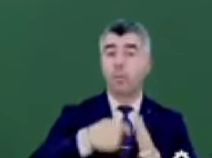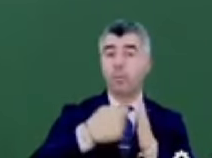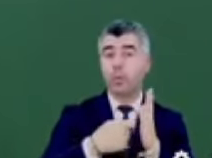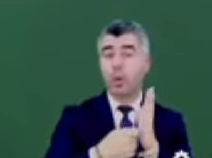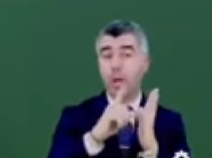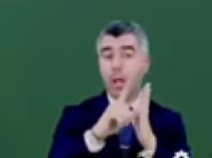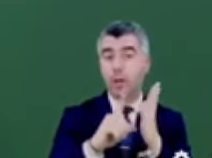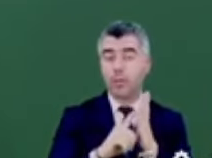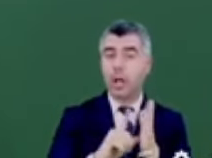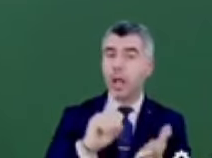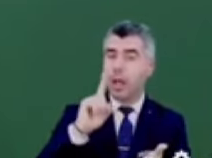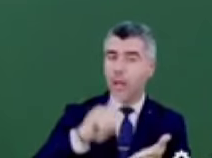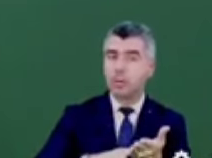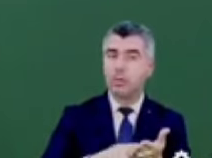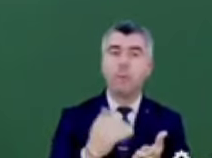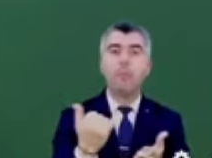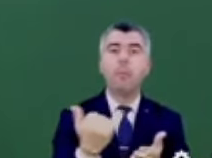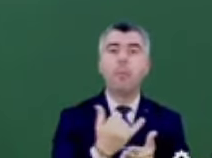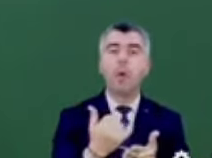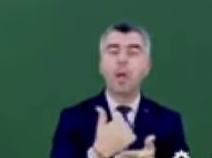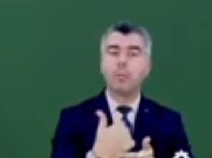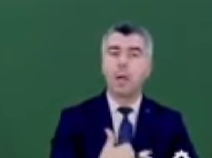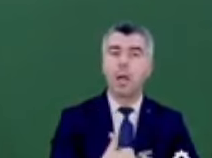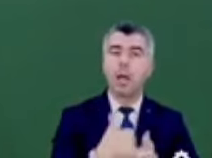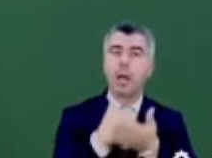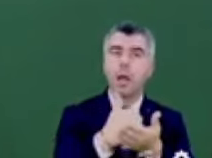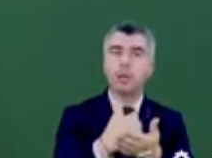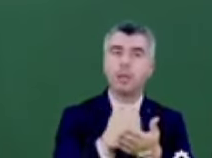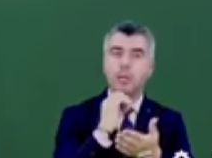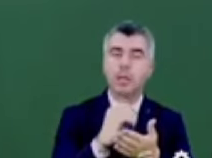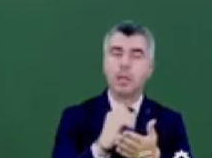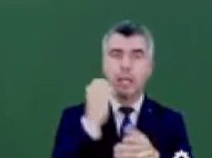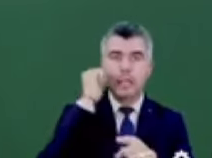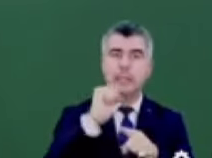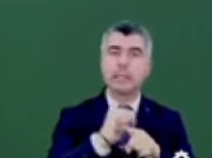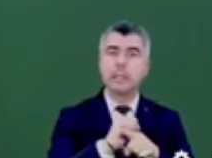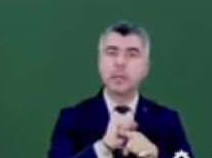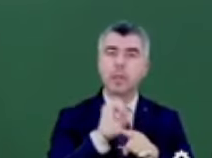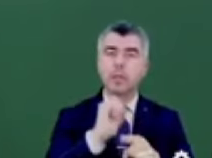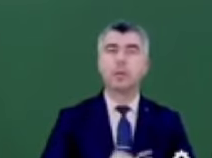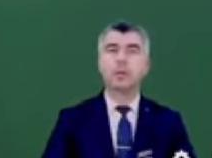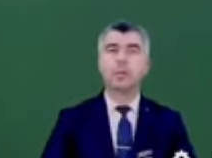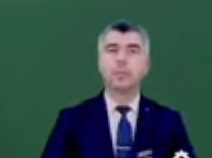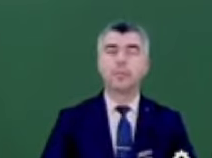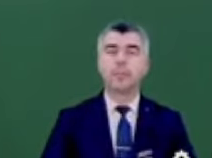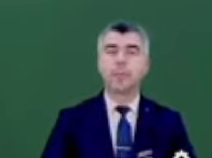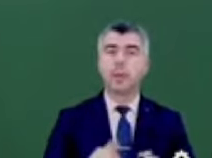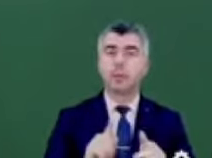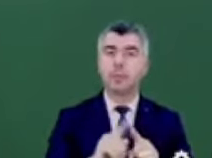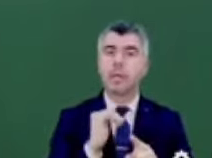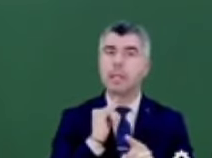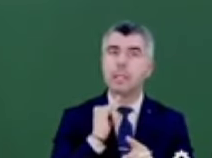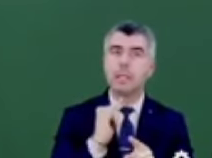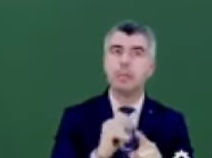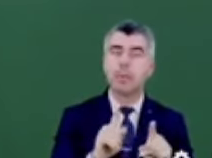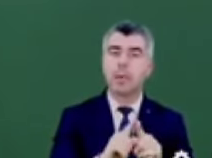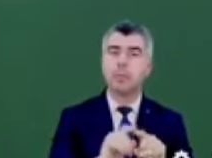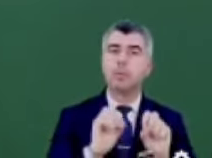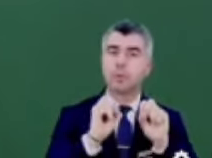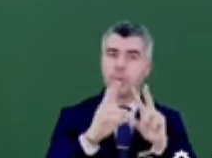بالنظر للحاجه الماسه للخدمات ذات الصله بالتكوين والتكوين المستمر التي ما فتئت تعبر عنها